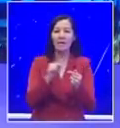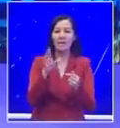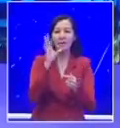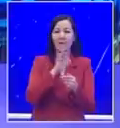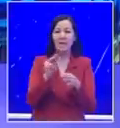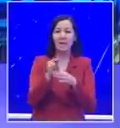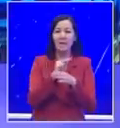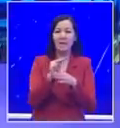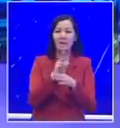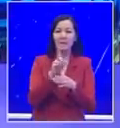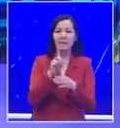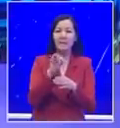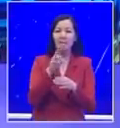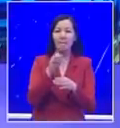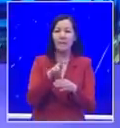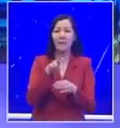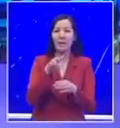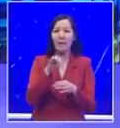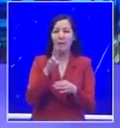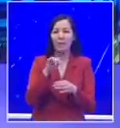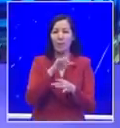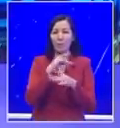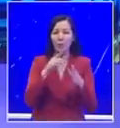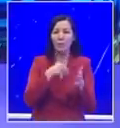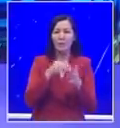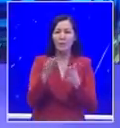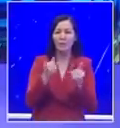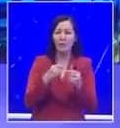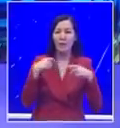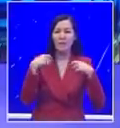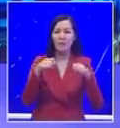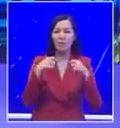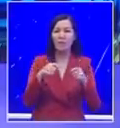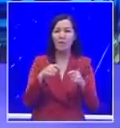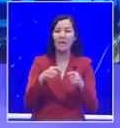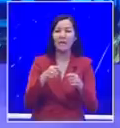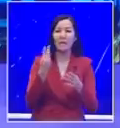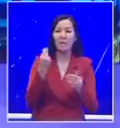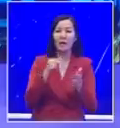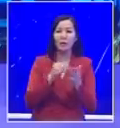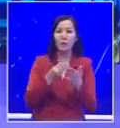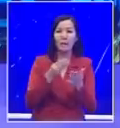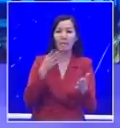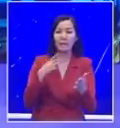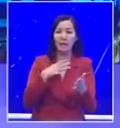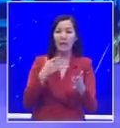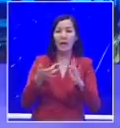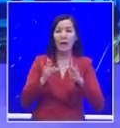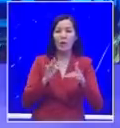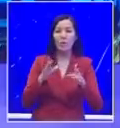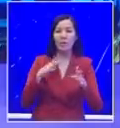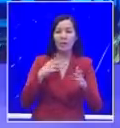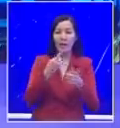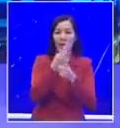зімбір, сарымсақ, лимонды көптеп сатып алуда. Мұны сәтті пайдаланған саудагерлер де бағаны аспандатып жіберген. Әлеуметтік желіде тараған